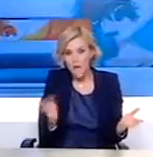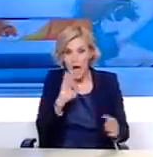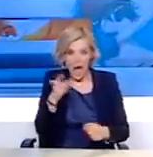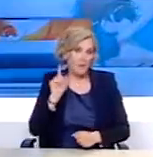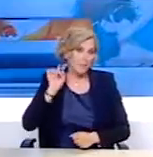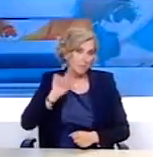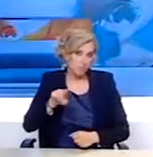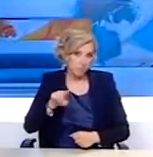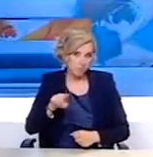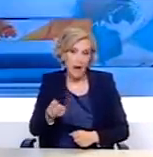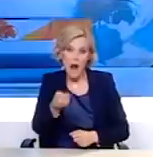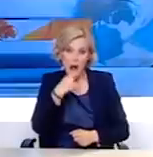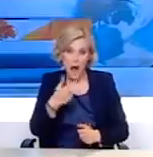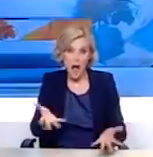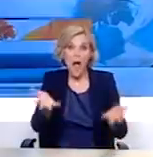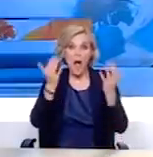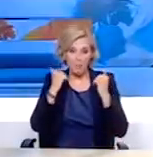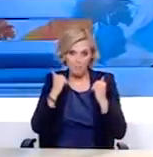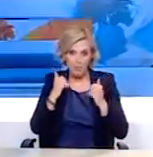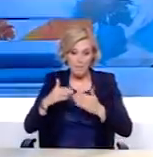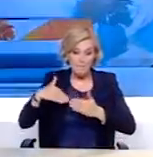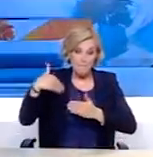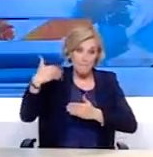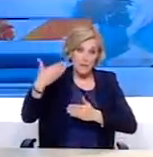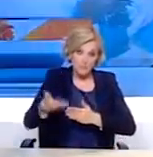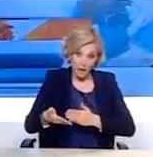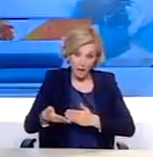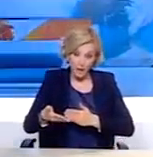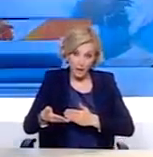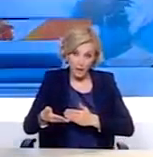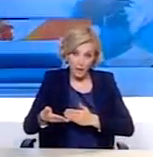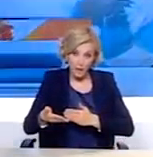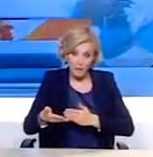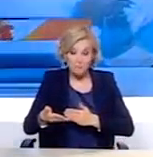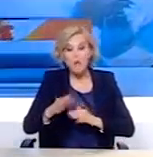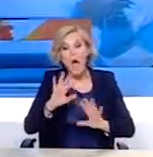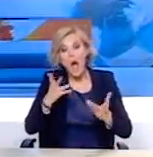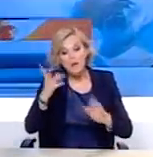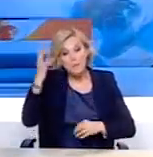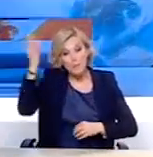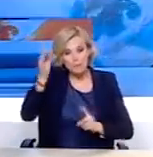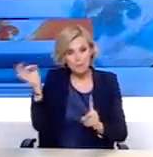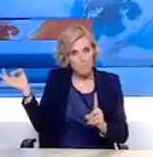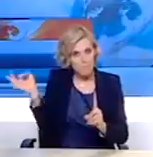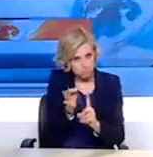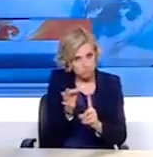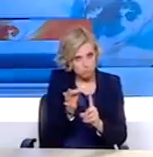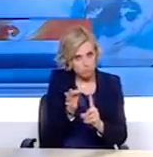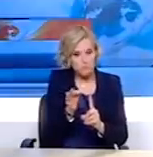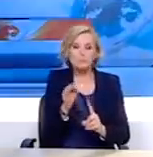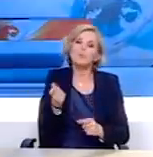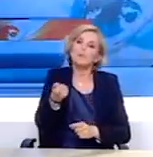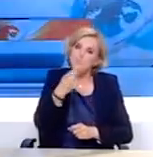έτσι σε μια μεγάλη έτσι κυκλοφορία, να πάρεις μόνο εφόσον εκτεθείς στον ιό, χωρίς να έχεις κατάλληλα